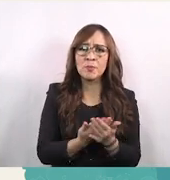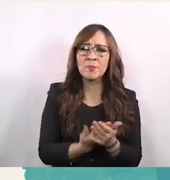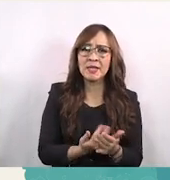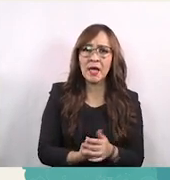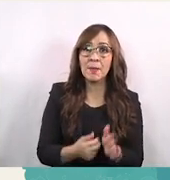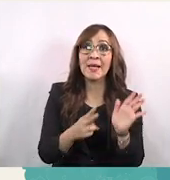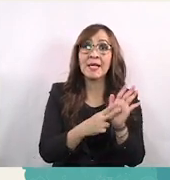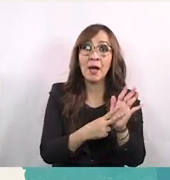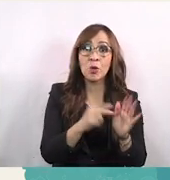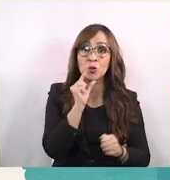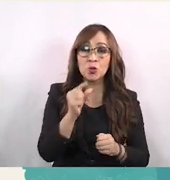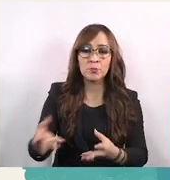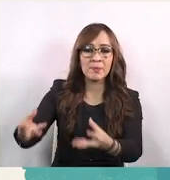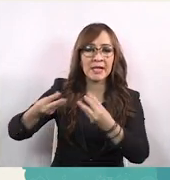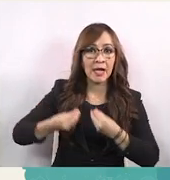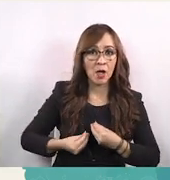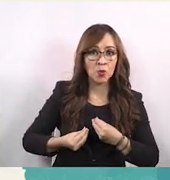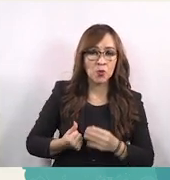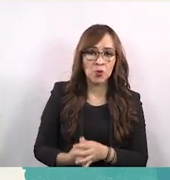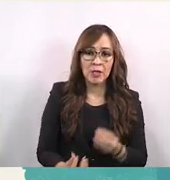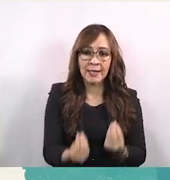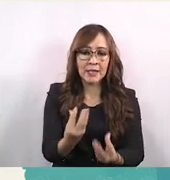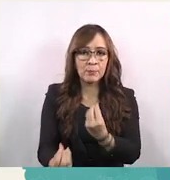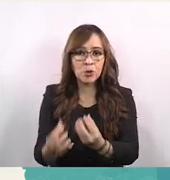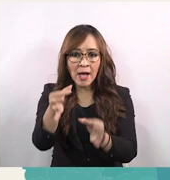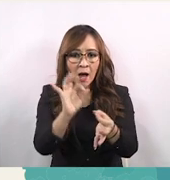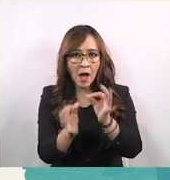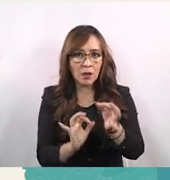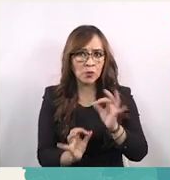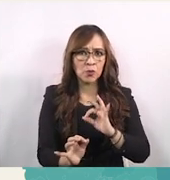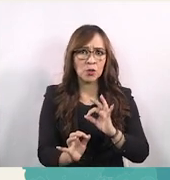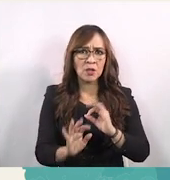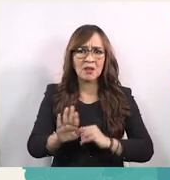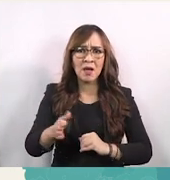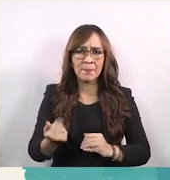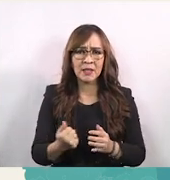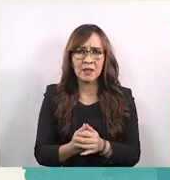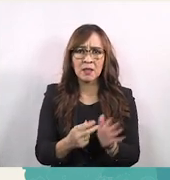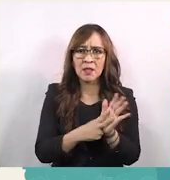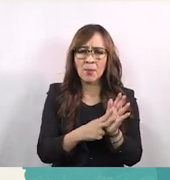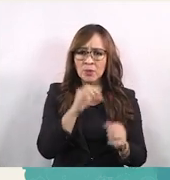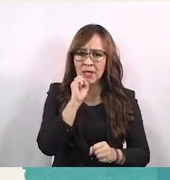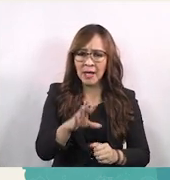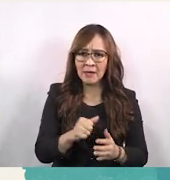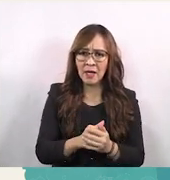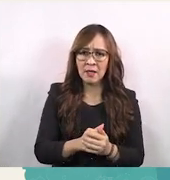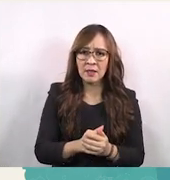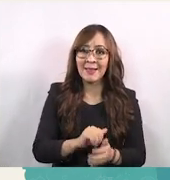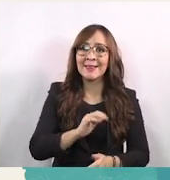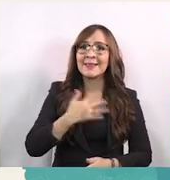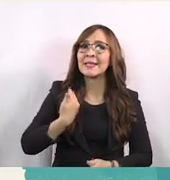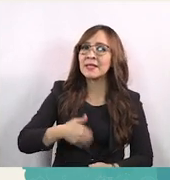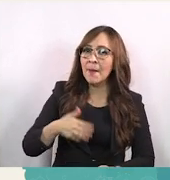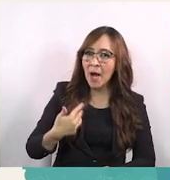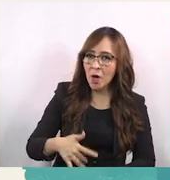boleh suka aku akan memberikan kebun anggur kepadamu sebagai gantinya tetapi sahutnya tidak akan kuberikan kepadamu kebun anggur ko itu kata Isabel istrinya kepadanya